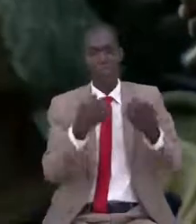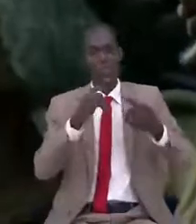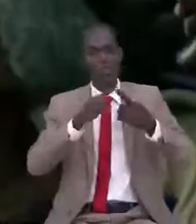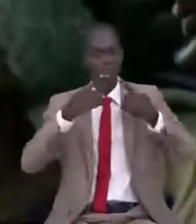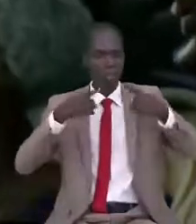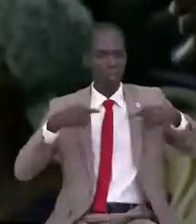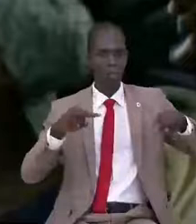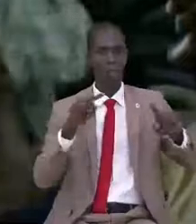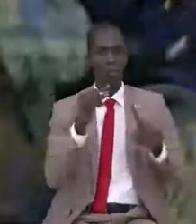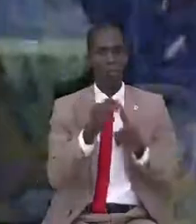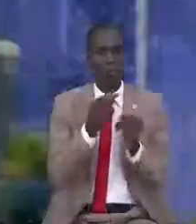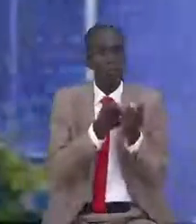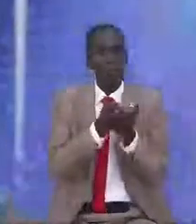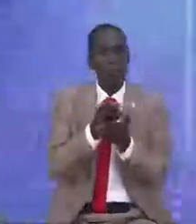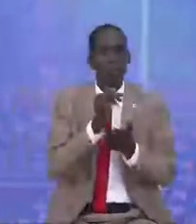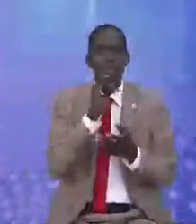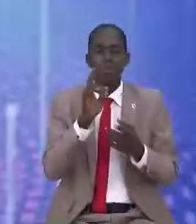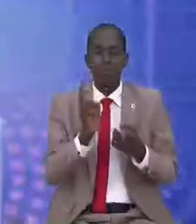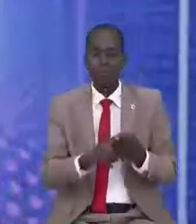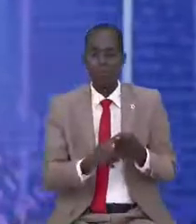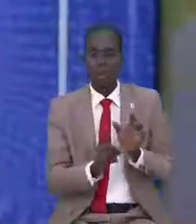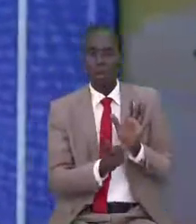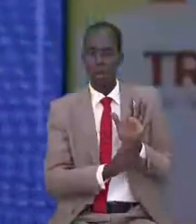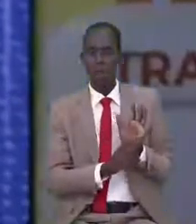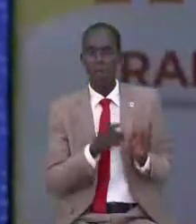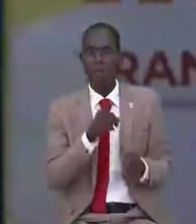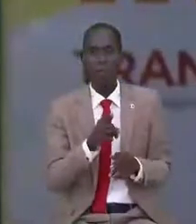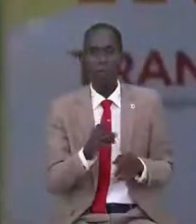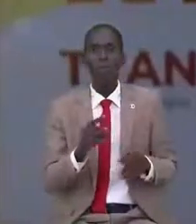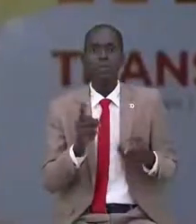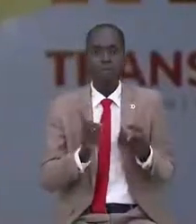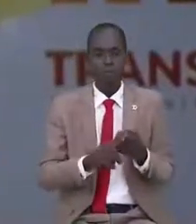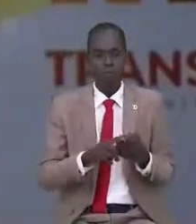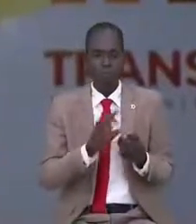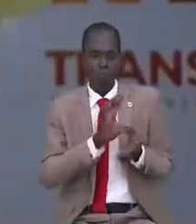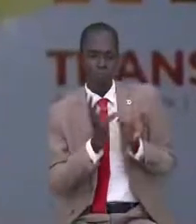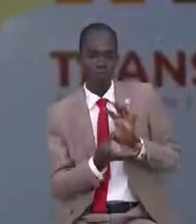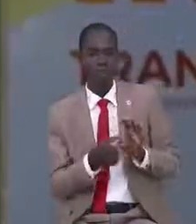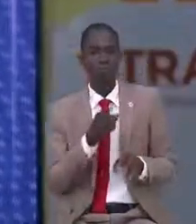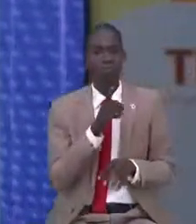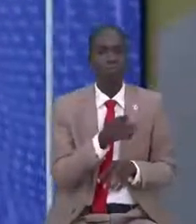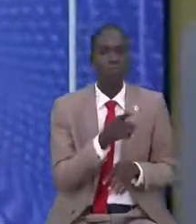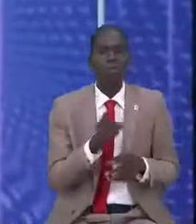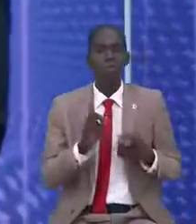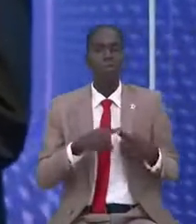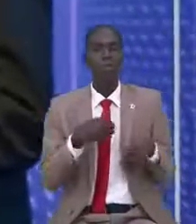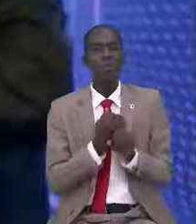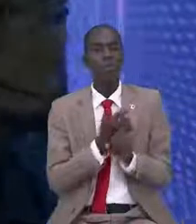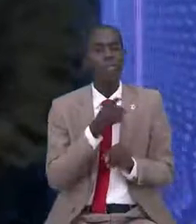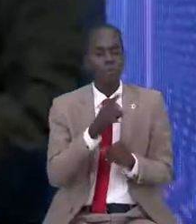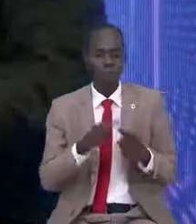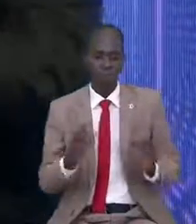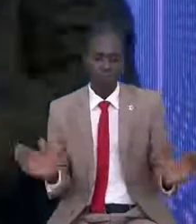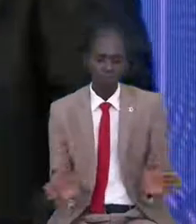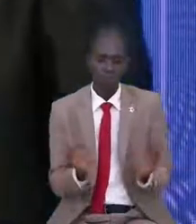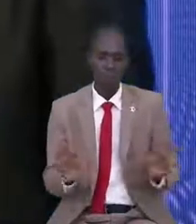la parole de la vérité, c'est de les alerter, c'est de les convaincre, c'est de les